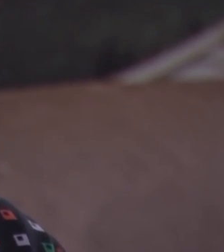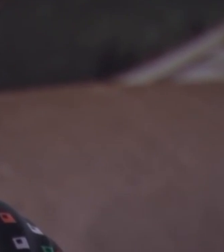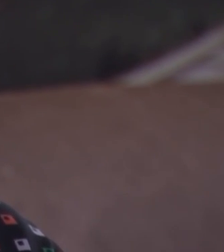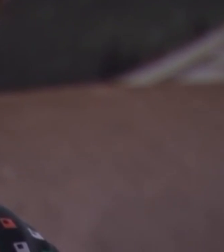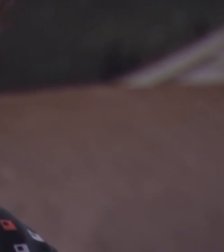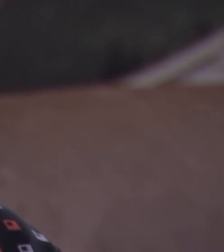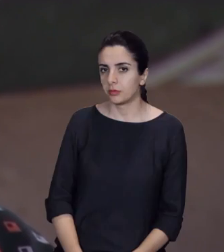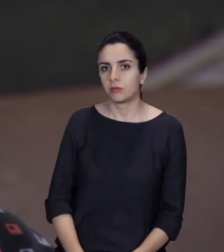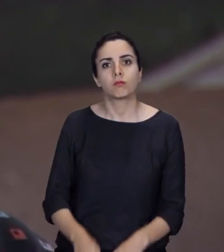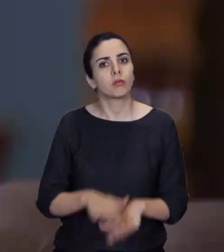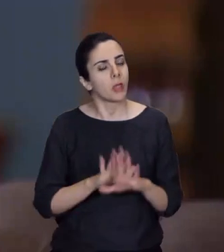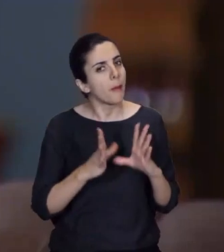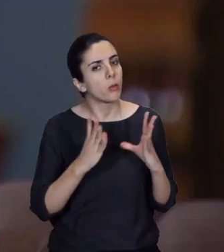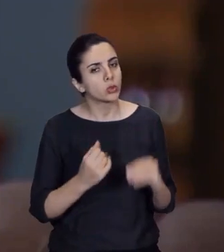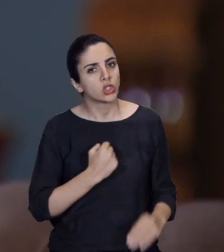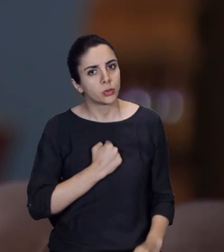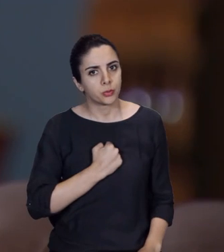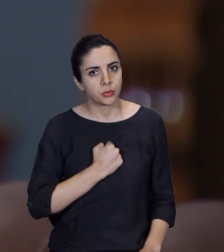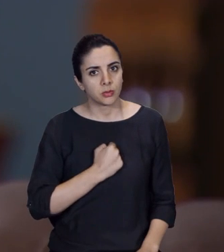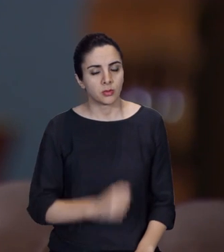gibi. Tamam canım.